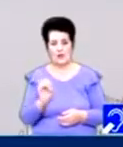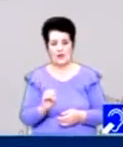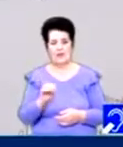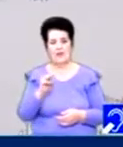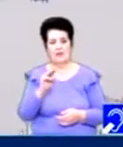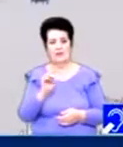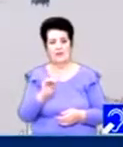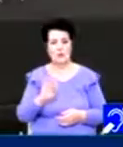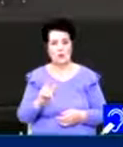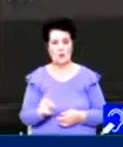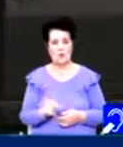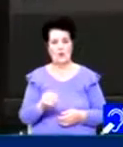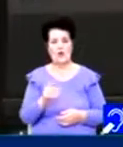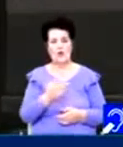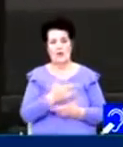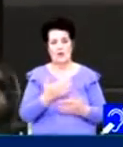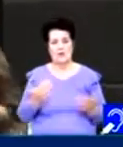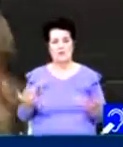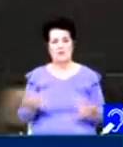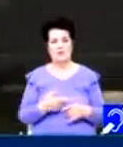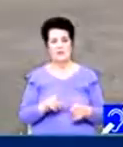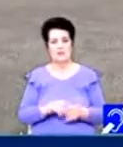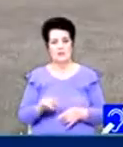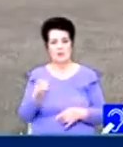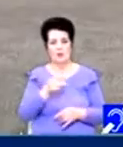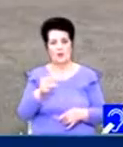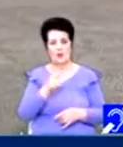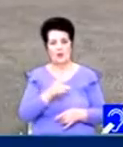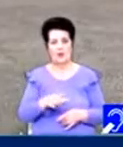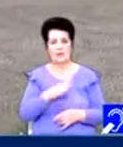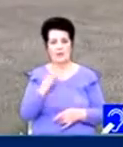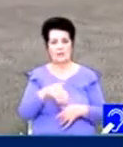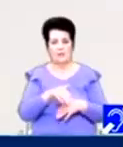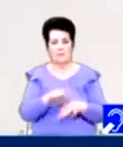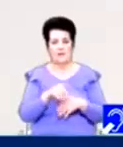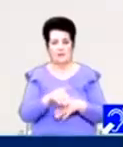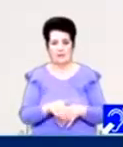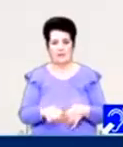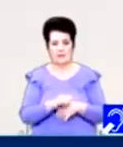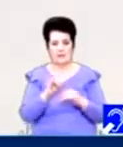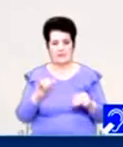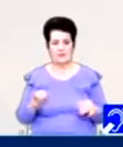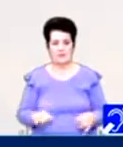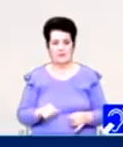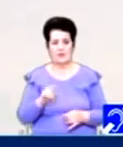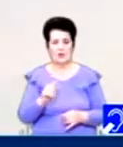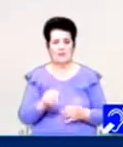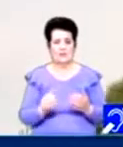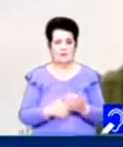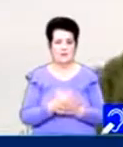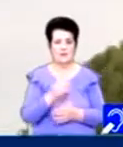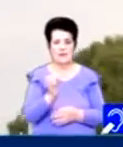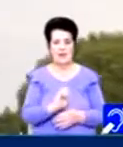trupe motorizate. Regimentul de cavalerie al Gărzii Republicane au completat parada militară desfășurată sub semnul inovației și